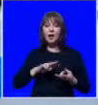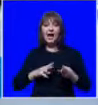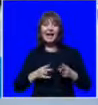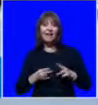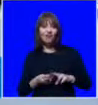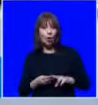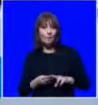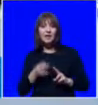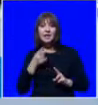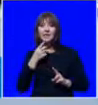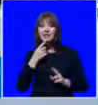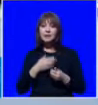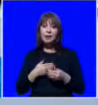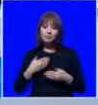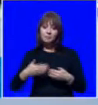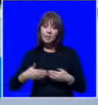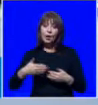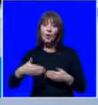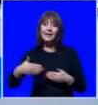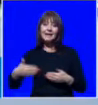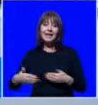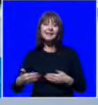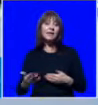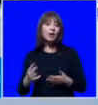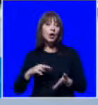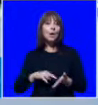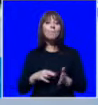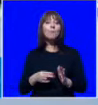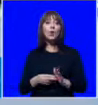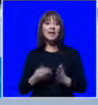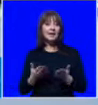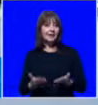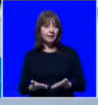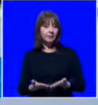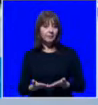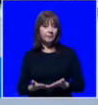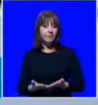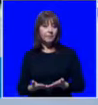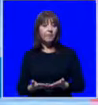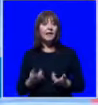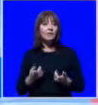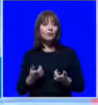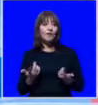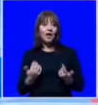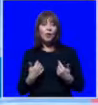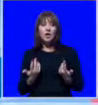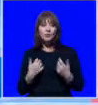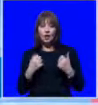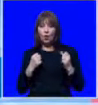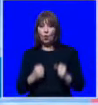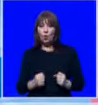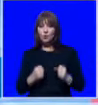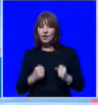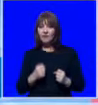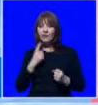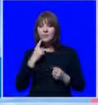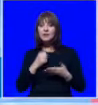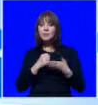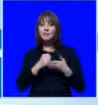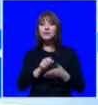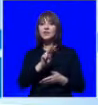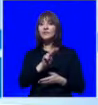за приоритетни политики. Вие как го виждате? Каквито бяха исканията и каквито бяха очакванията за бюджет 2024. Вие